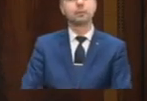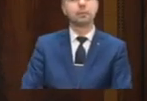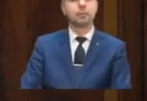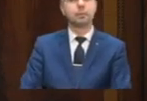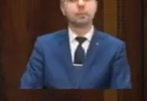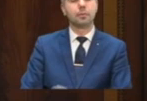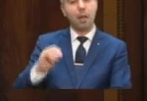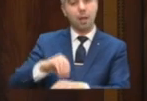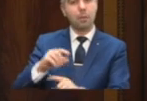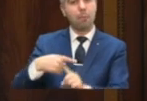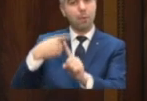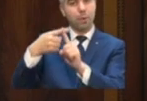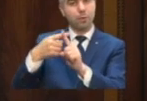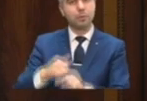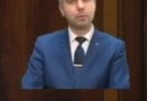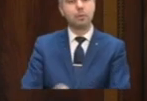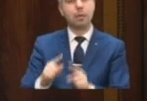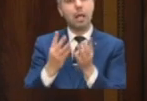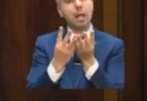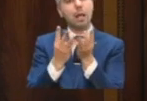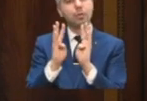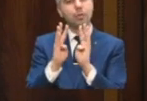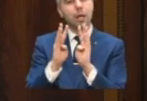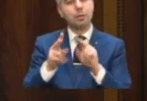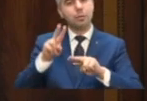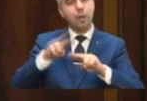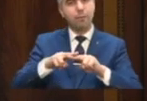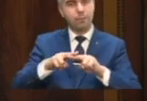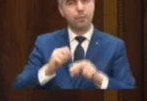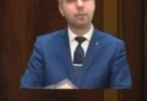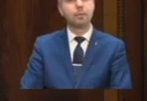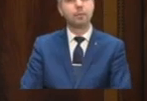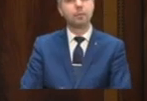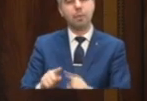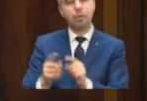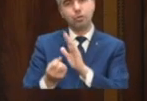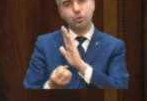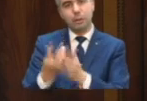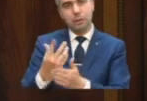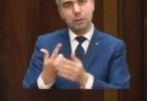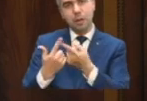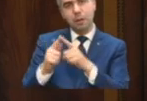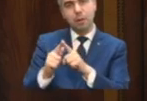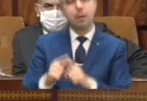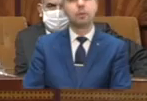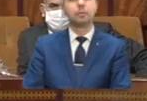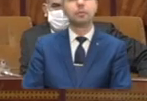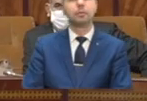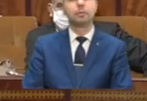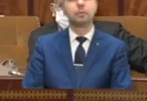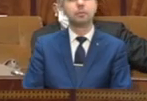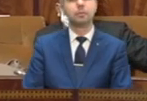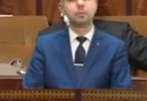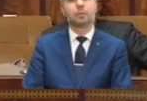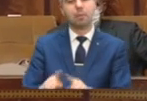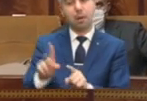أيضا في إطار لجنة اليقظة الاقتصادية تم وضع واحد الآليات خاصة بالقطاع ديال الإنعاش العقاري،